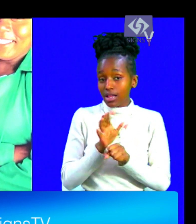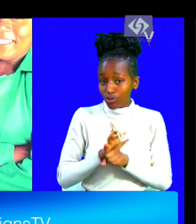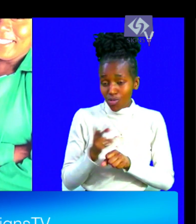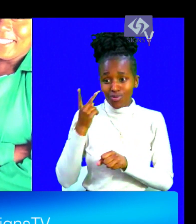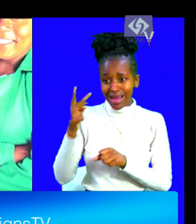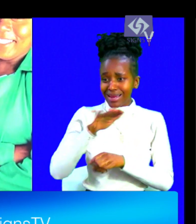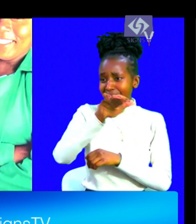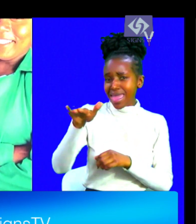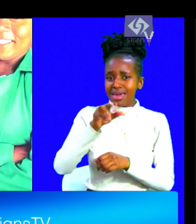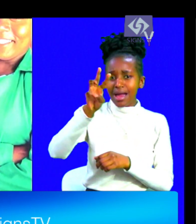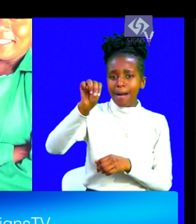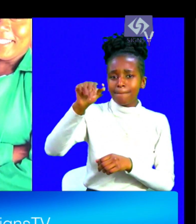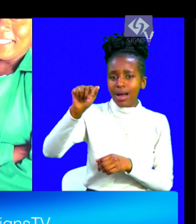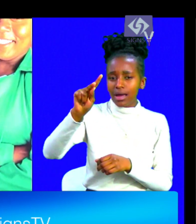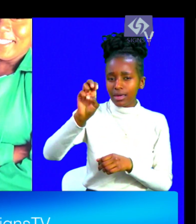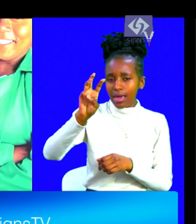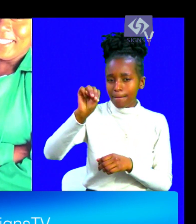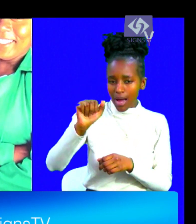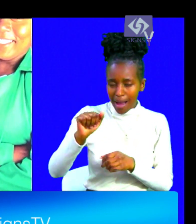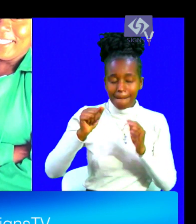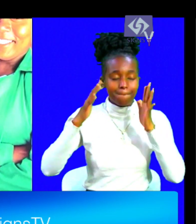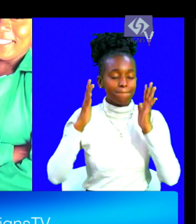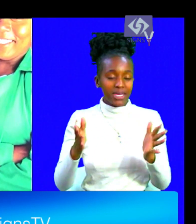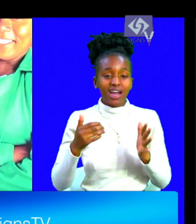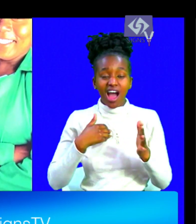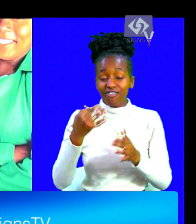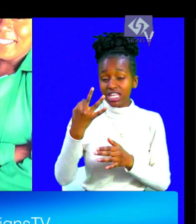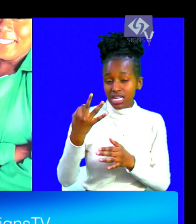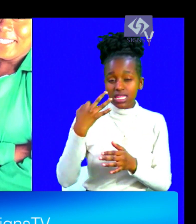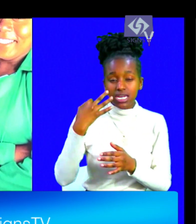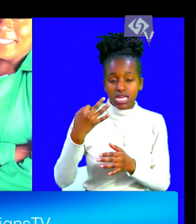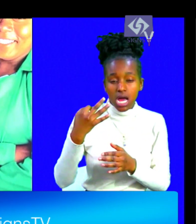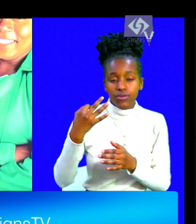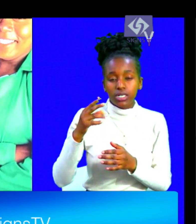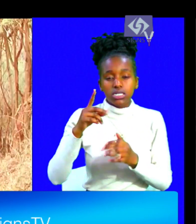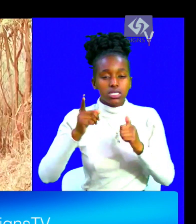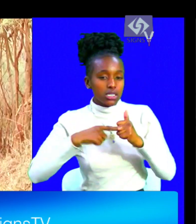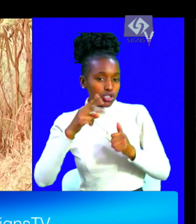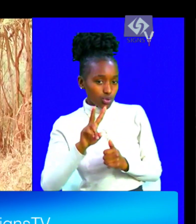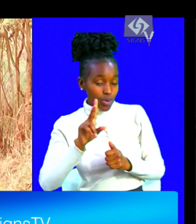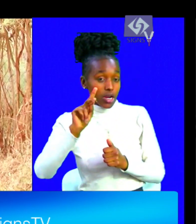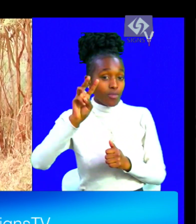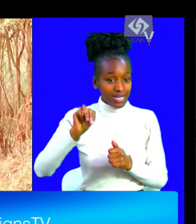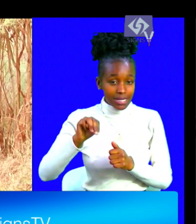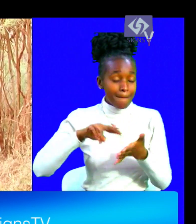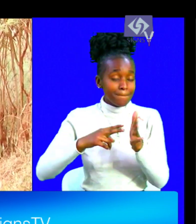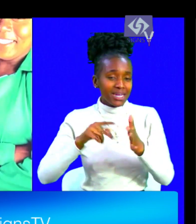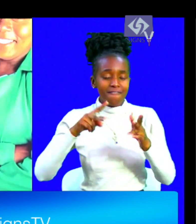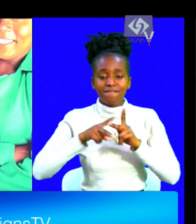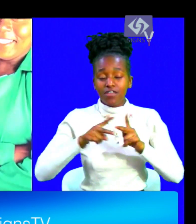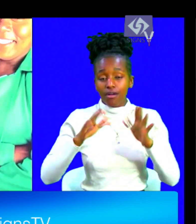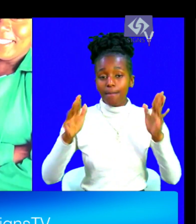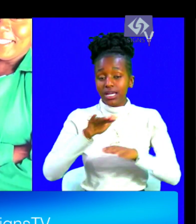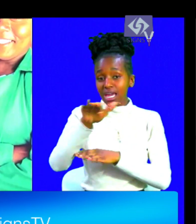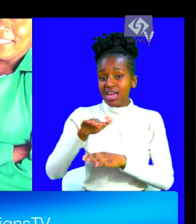kwa sababu liko na 362 km², na ukiangalia hilo ni eneo kubwa sana likiwa served na